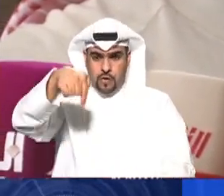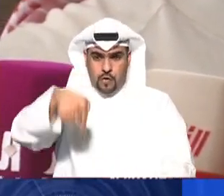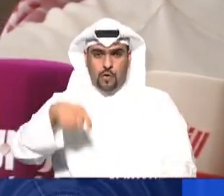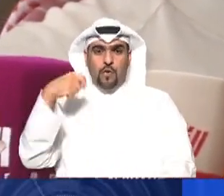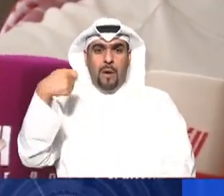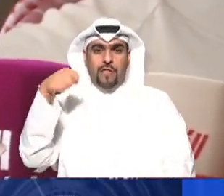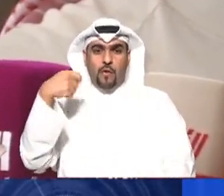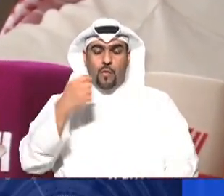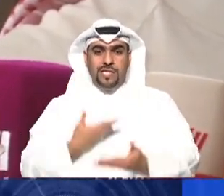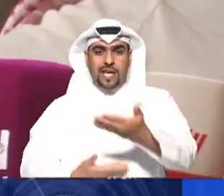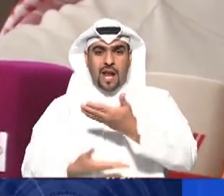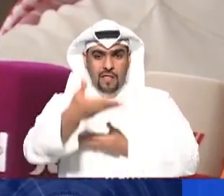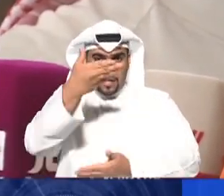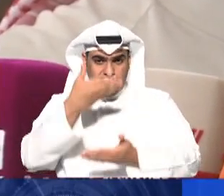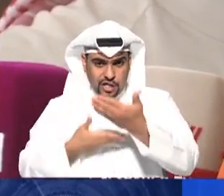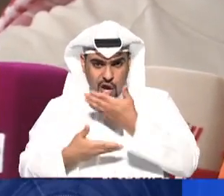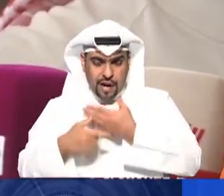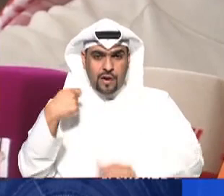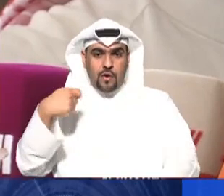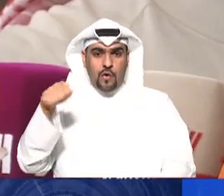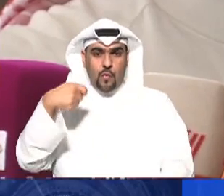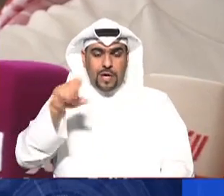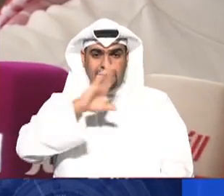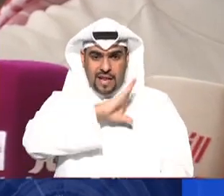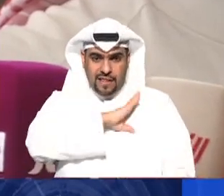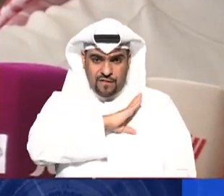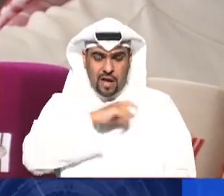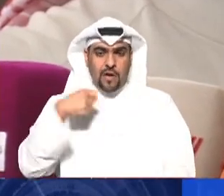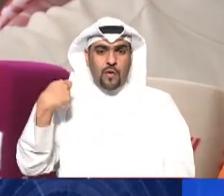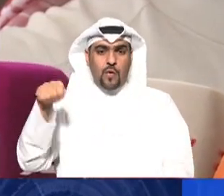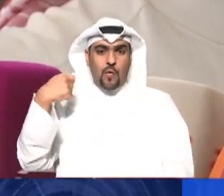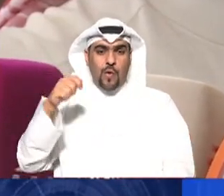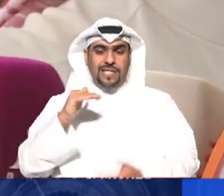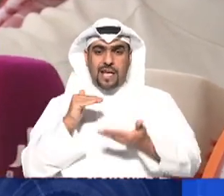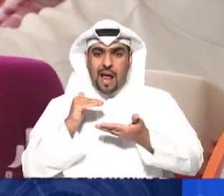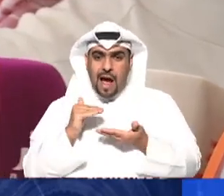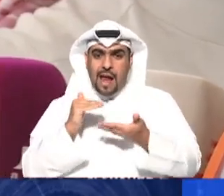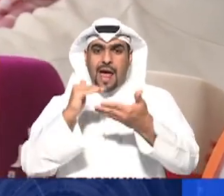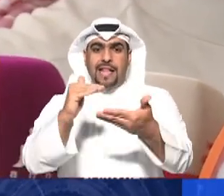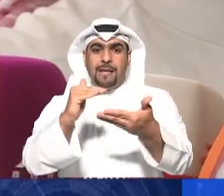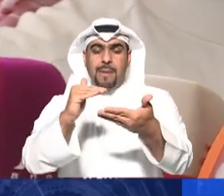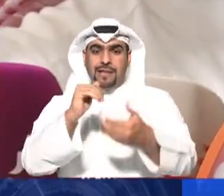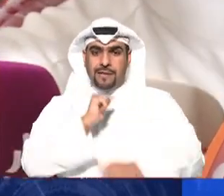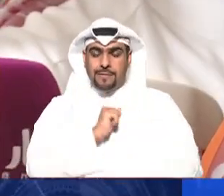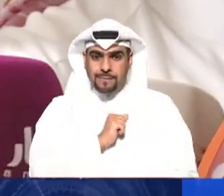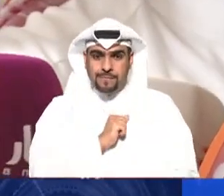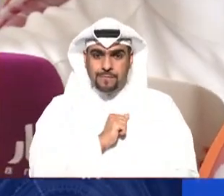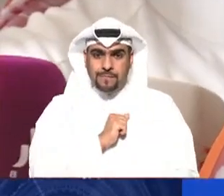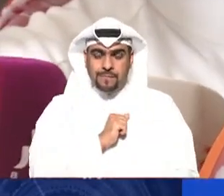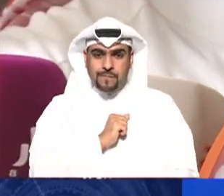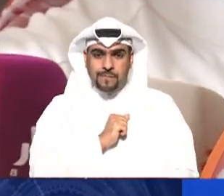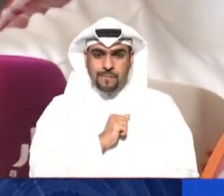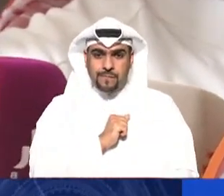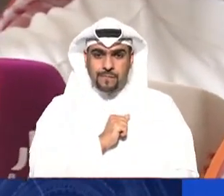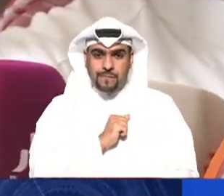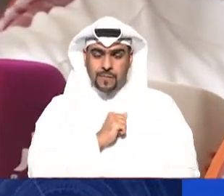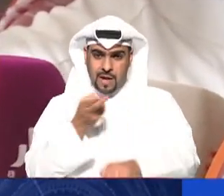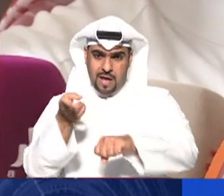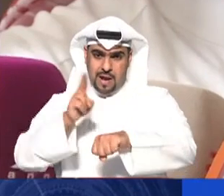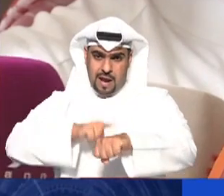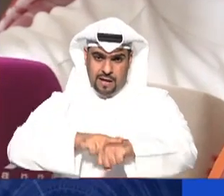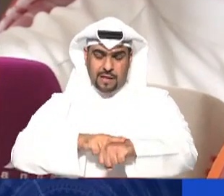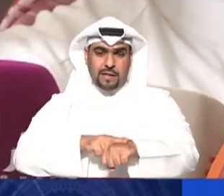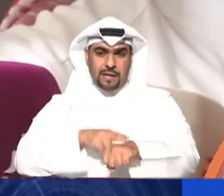الأخوين وزير الدفاع ووزير الدولة شؤون مجلس الأمة ووزير الخدمات. ويعني حتى أذكر